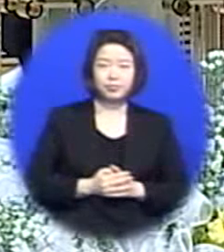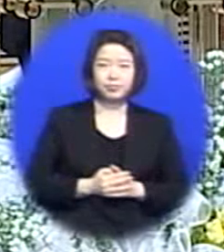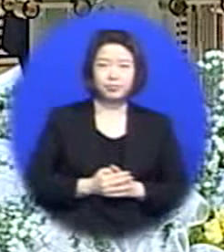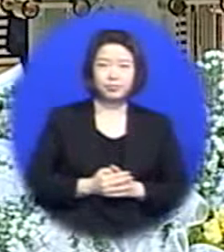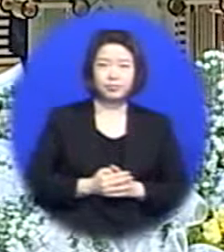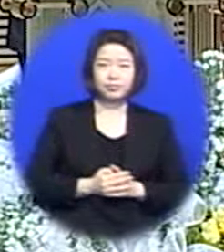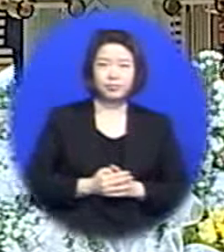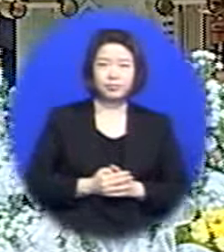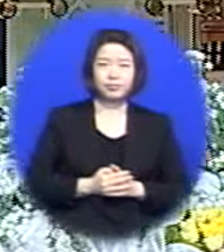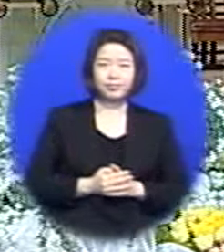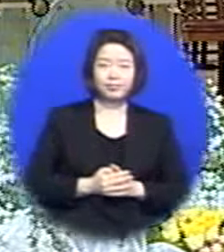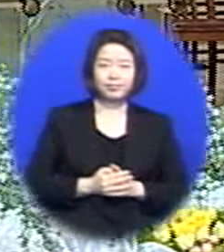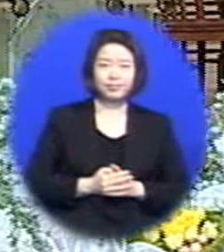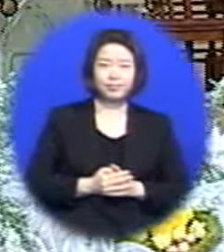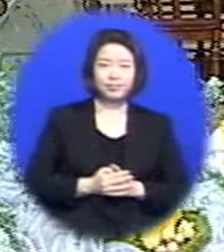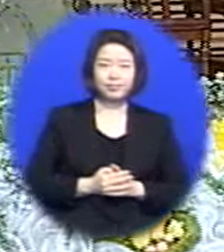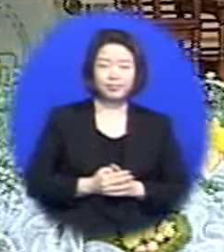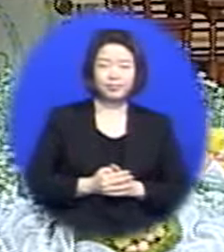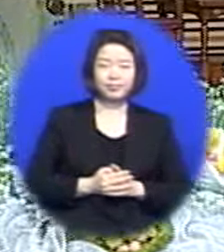감사합니다.